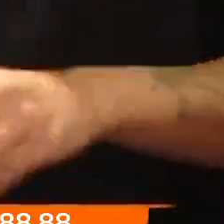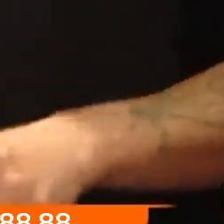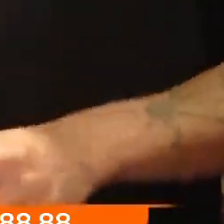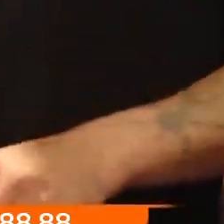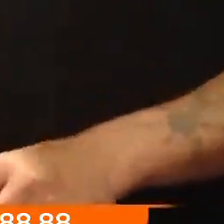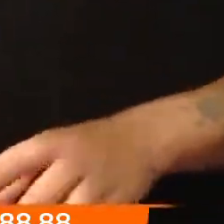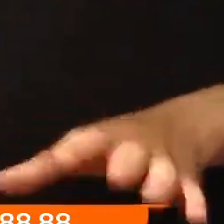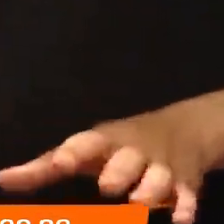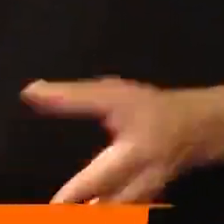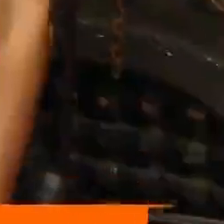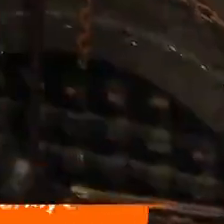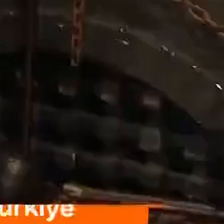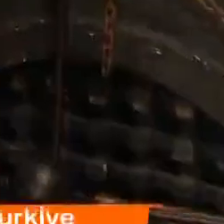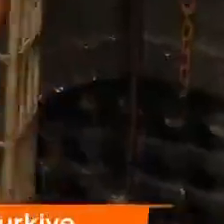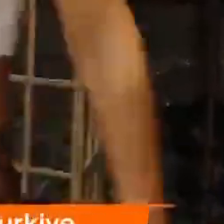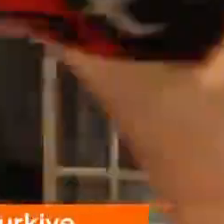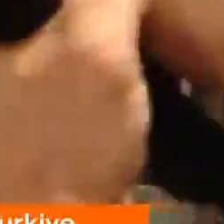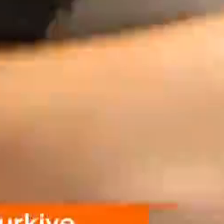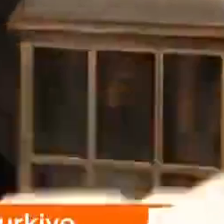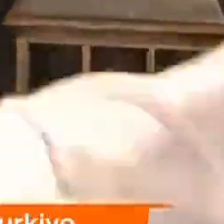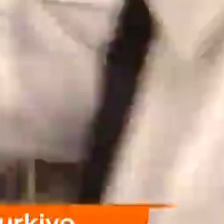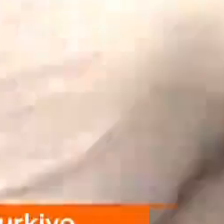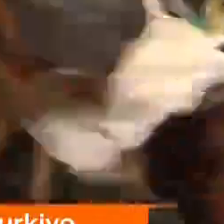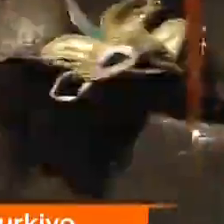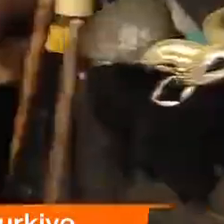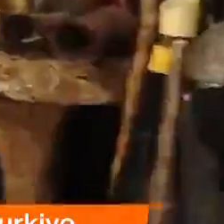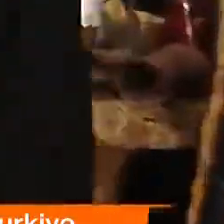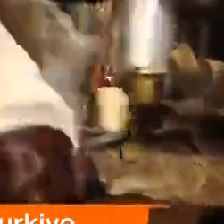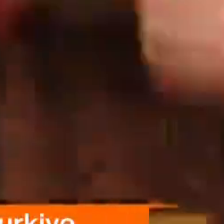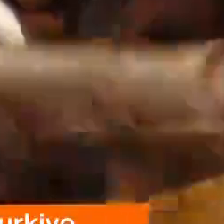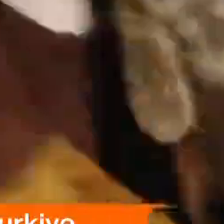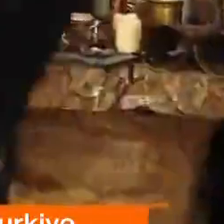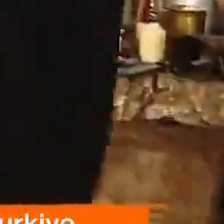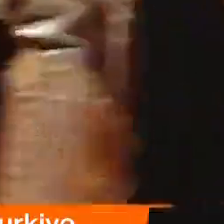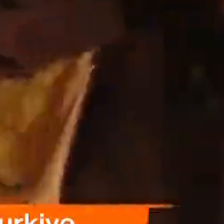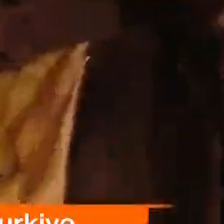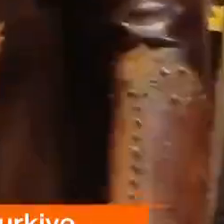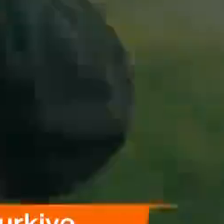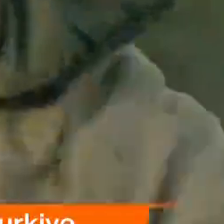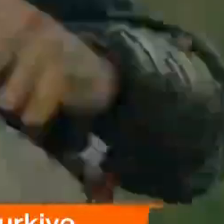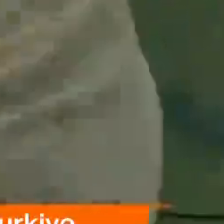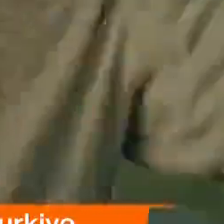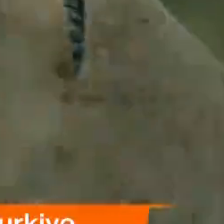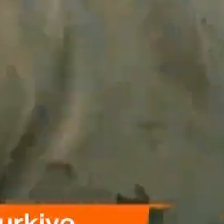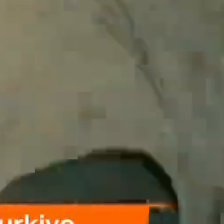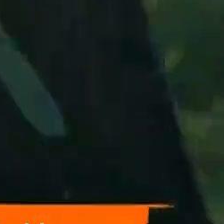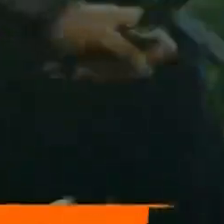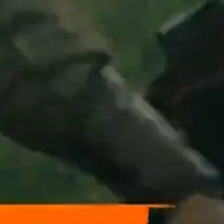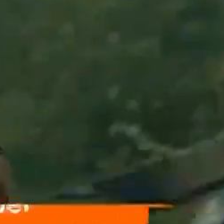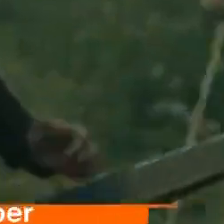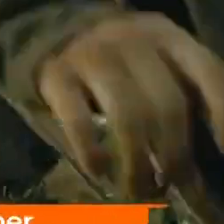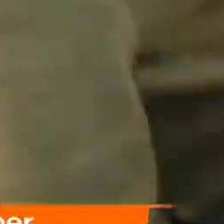tam böyle dengeli kurması gerekiyorsa burada böyle. Filmlerdeki aksiyon sahneleri işte böyle çekiliyor. Birazdan ATV Ana